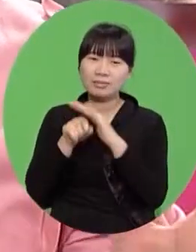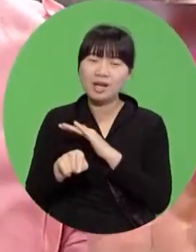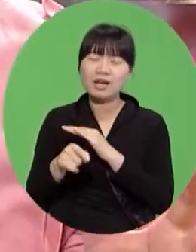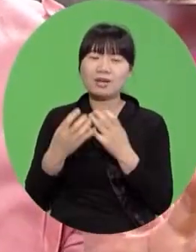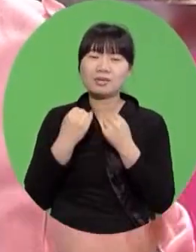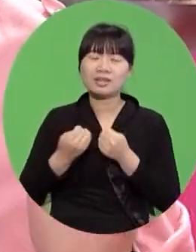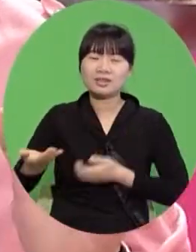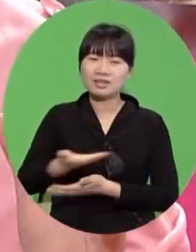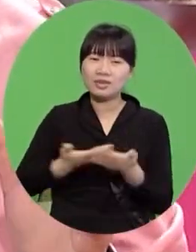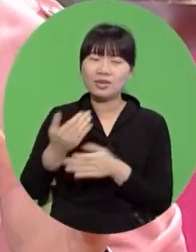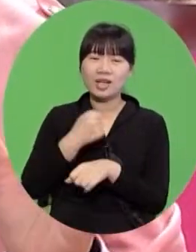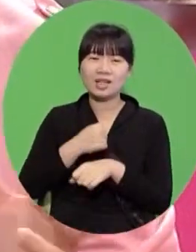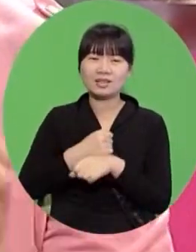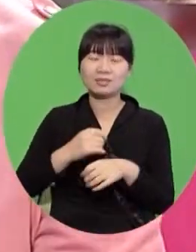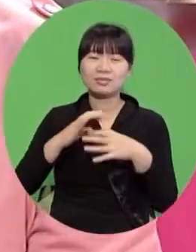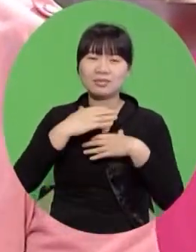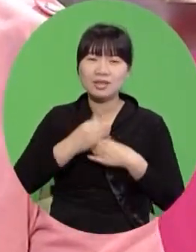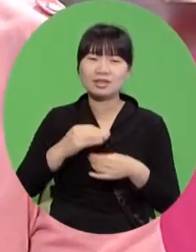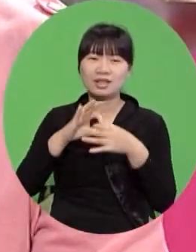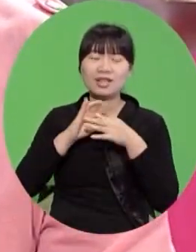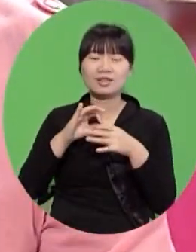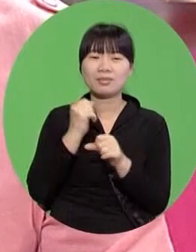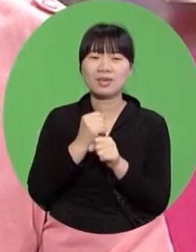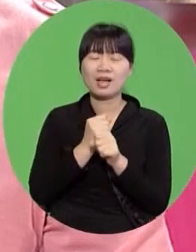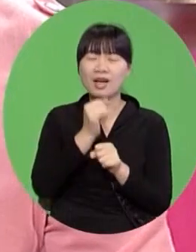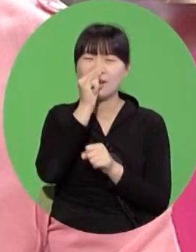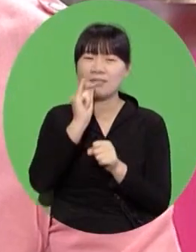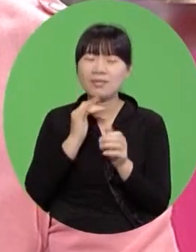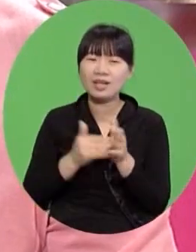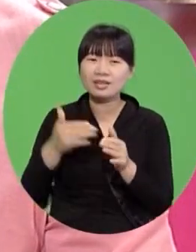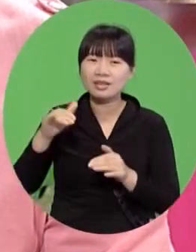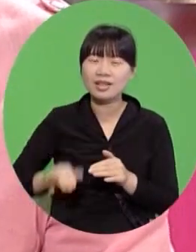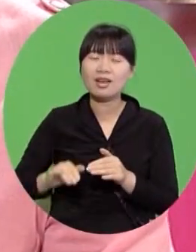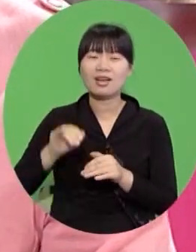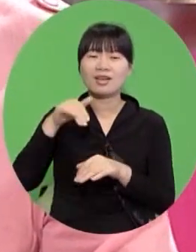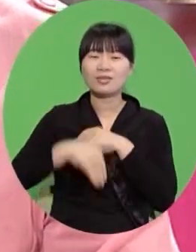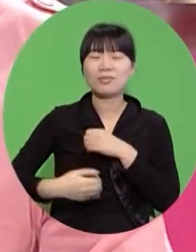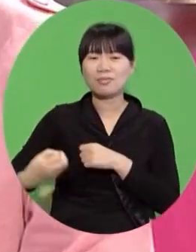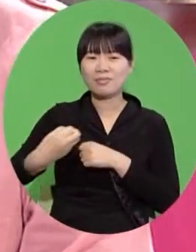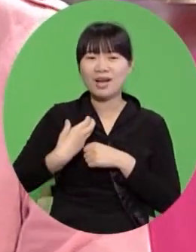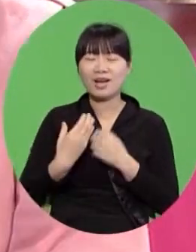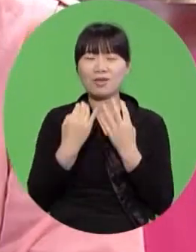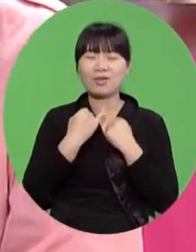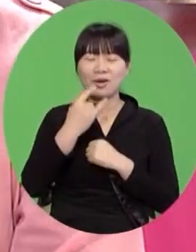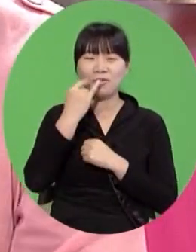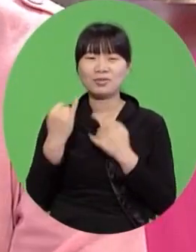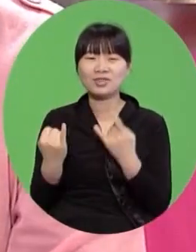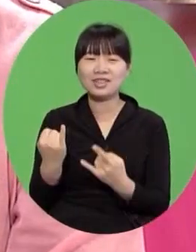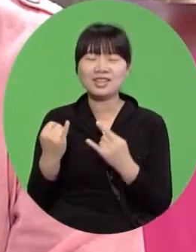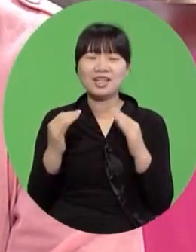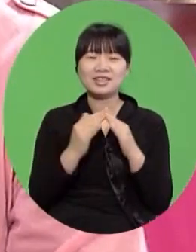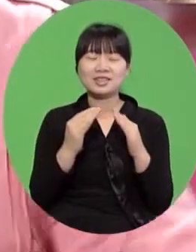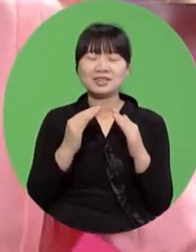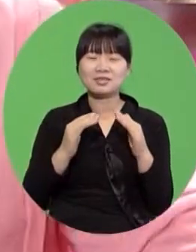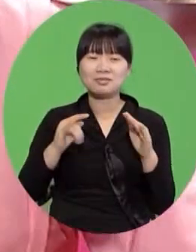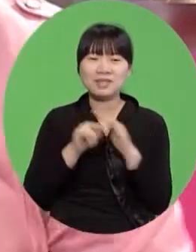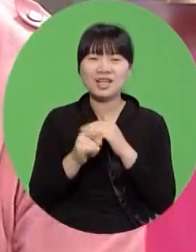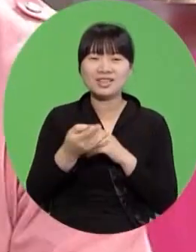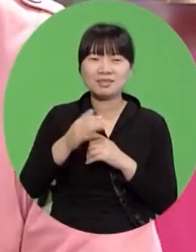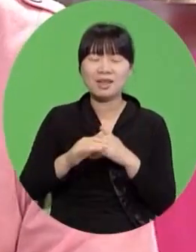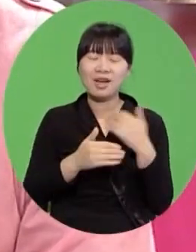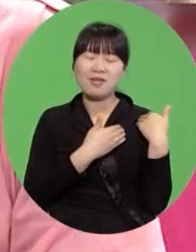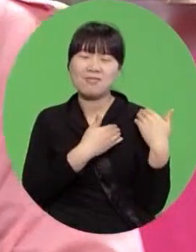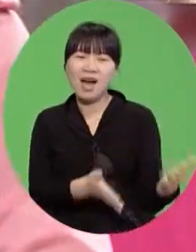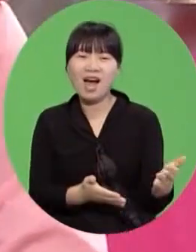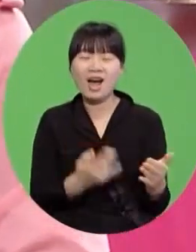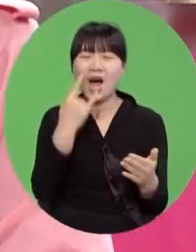편안하게 관계를 하는 그런 경험들을 많이 가지라 했는데 그렇게만 말씀해 주시면 많은 어머니들이 뭐 집에만 가지만 애들 그냥 풀어놓고